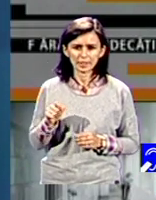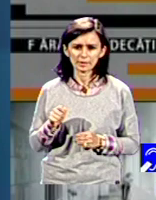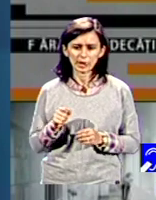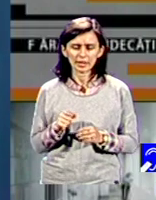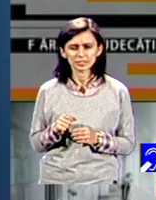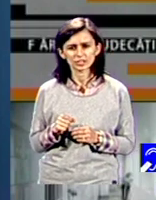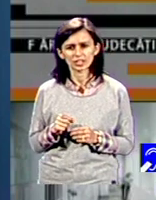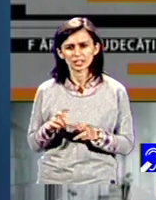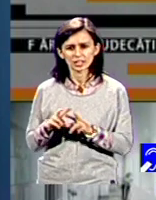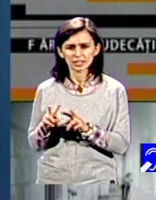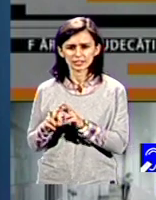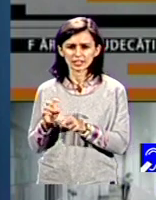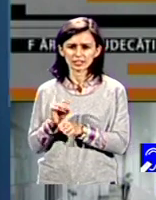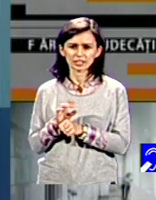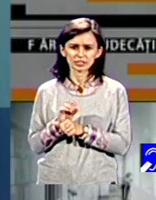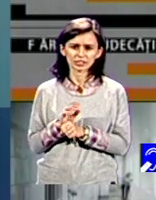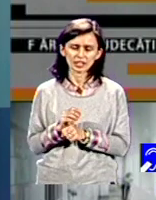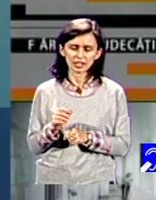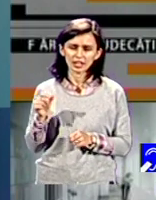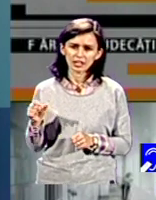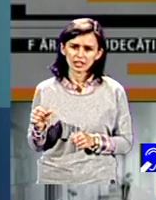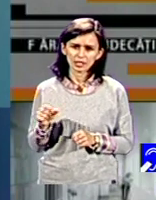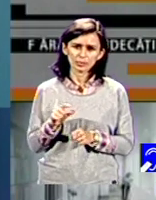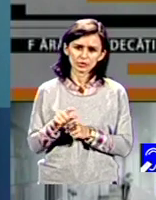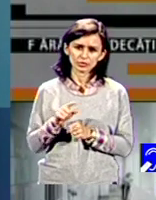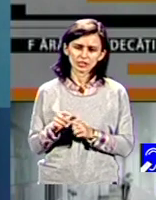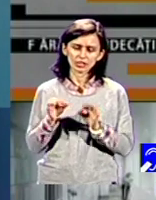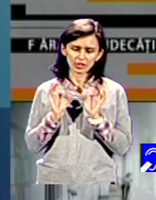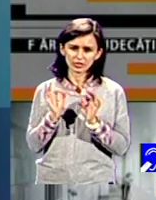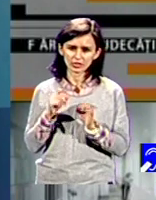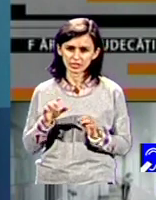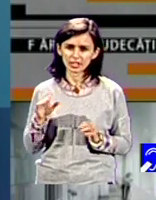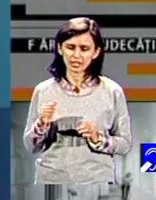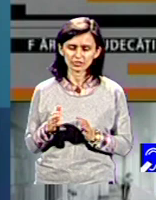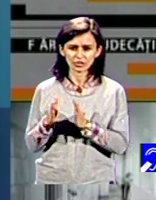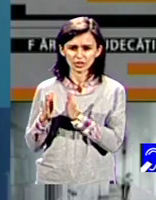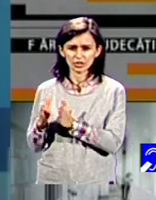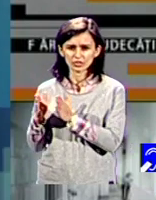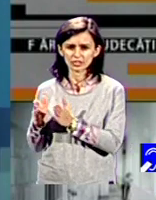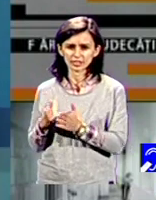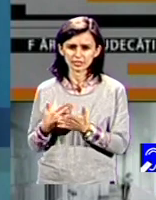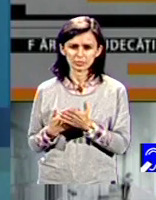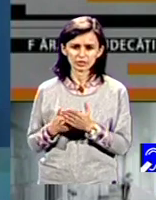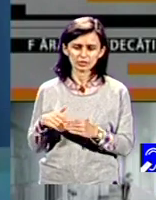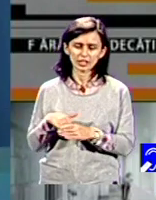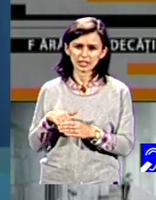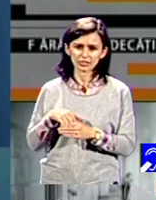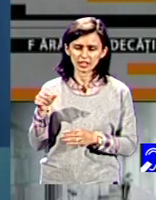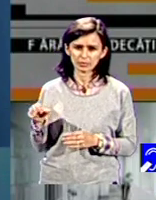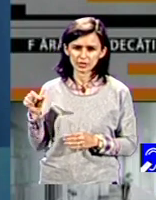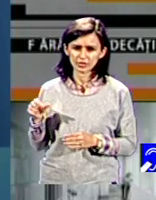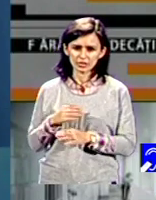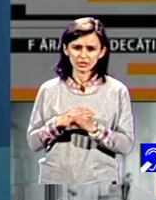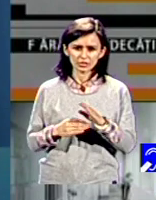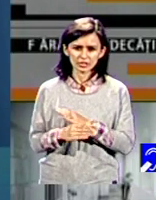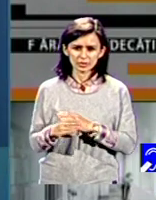specială dedicată angajării persoanelor cu dizabilități și așa nu e viața ta nu ei de acasa